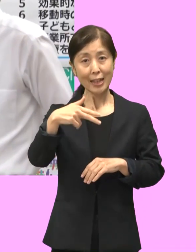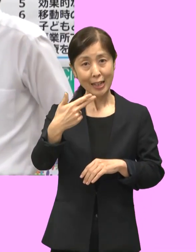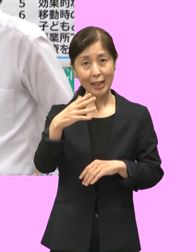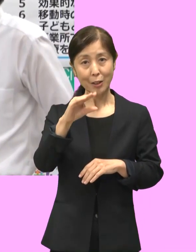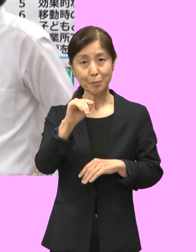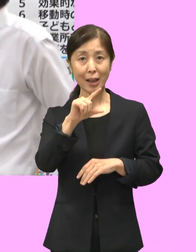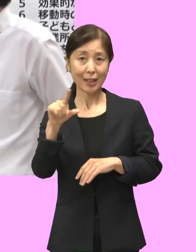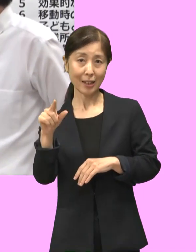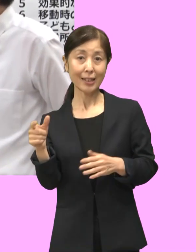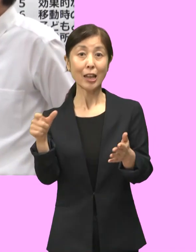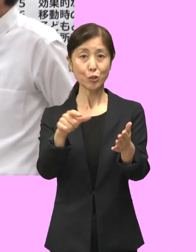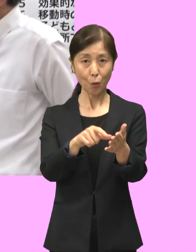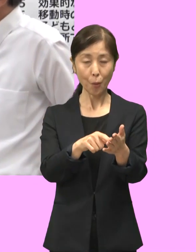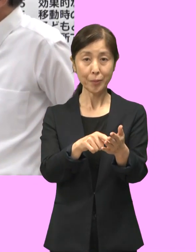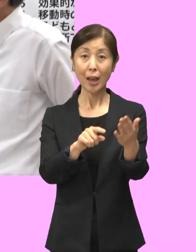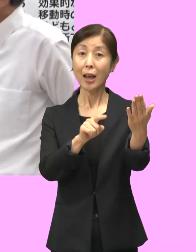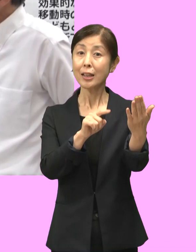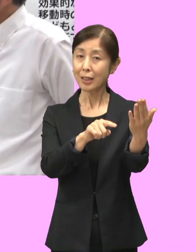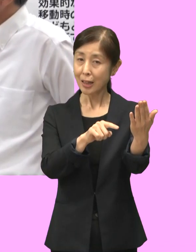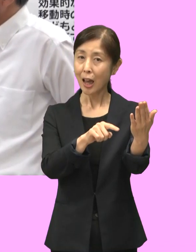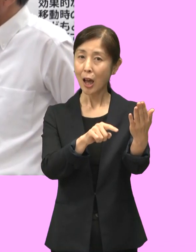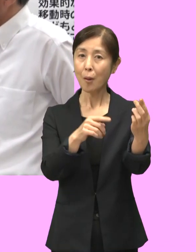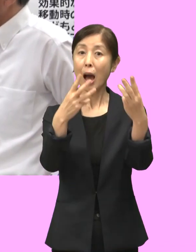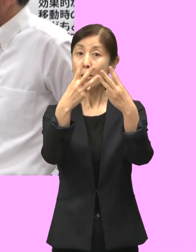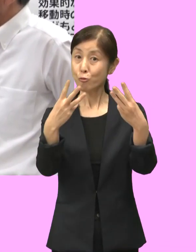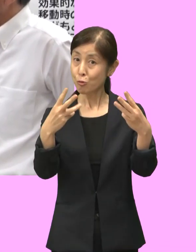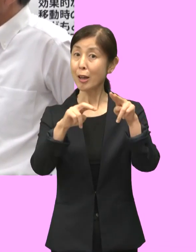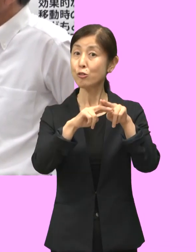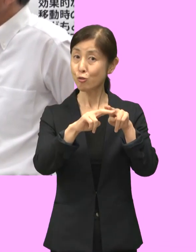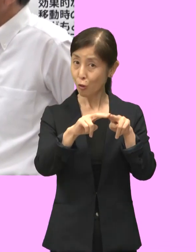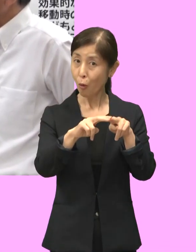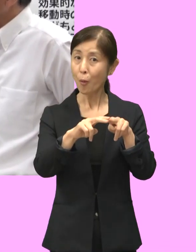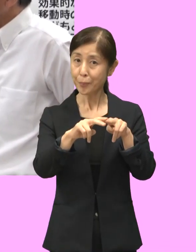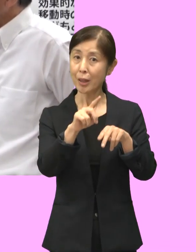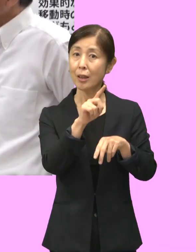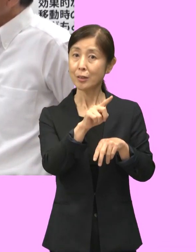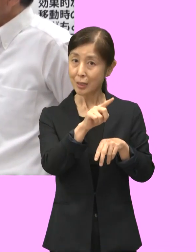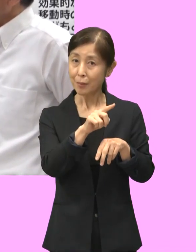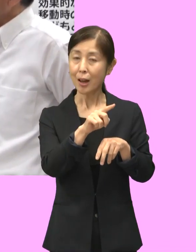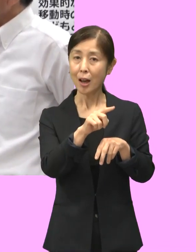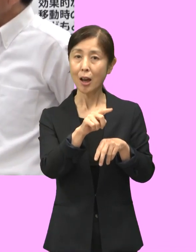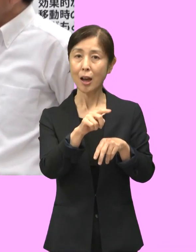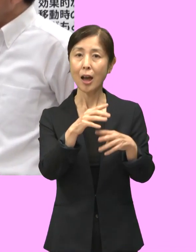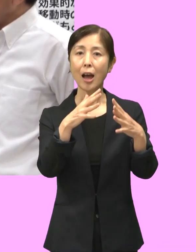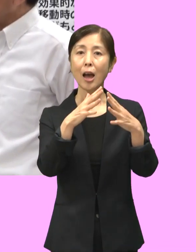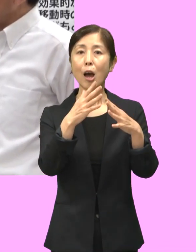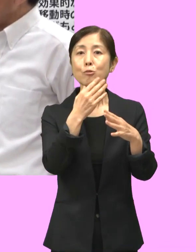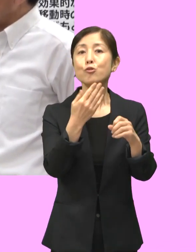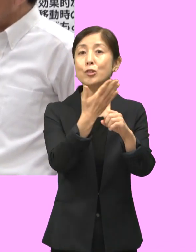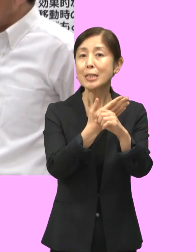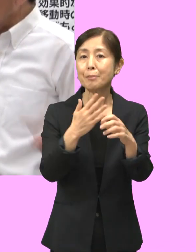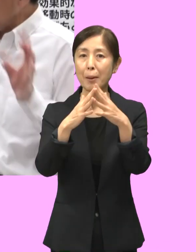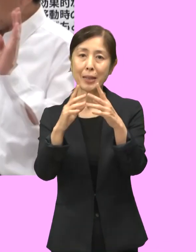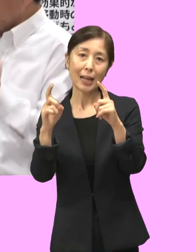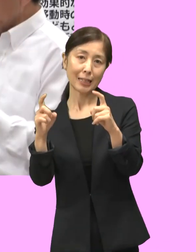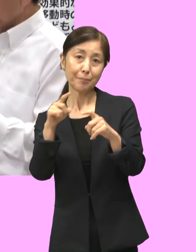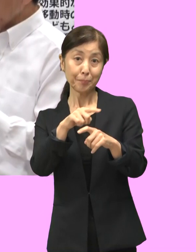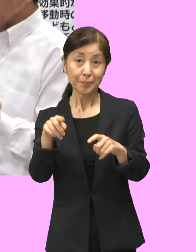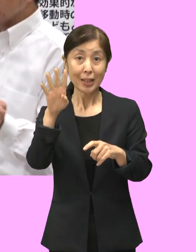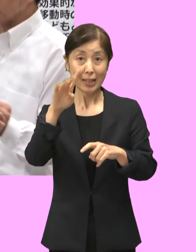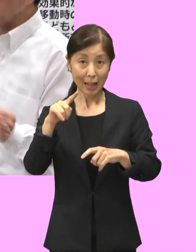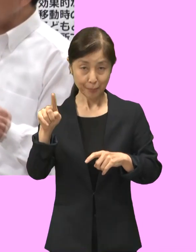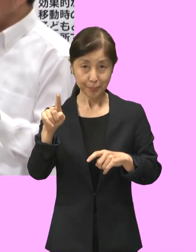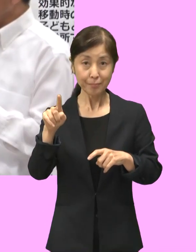ております。相手方は阿武隈急行でありまして、まあ、こちらは、 福島宮城両県